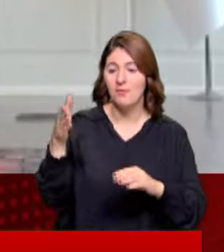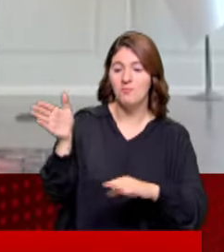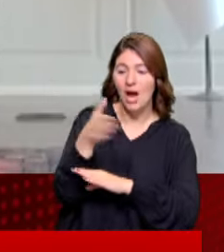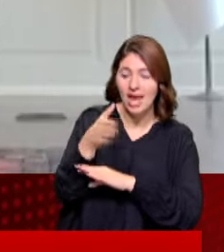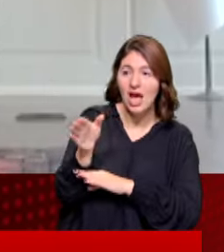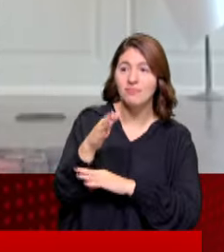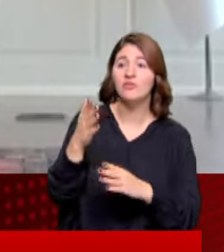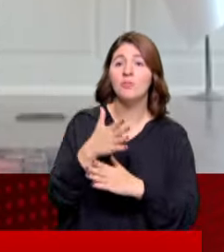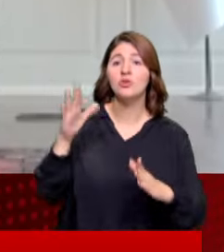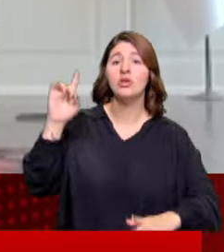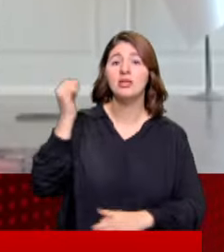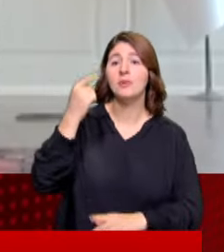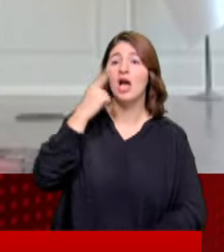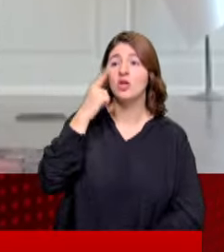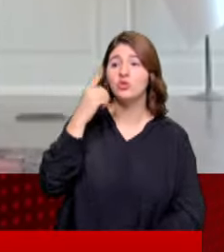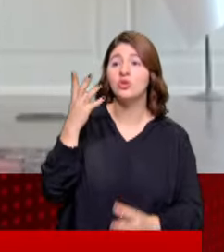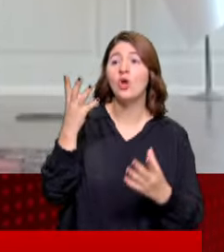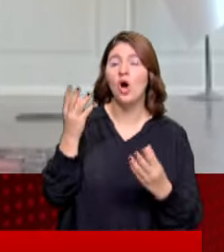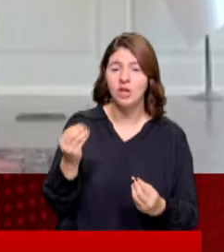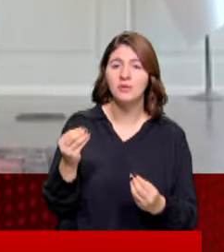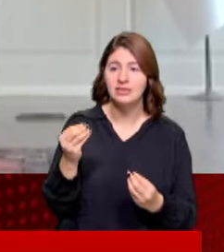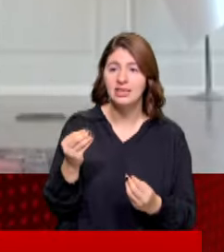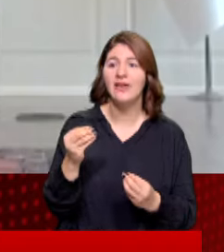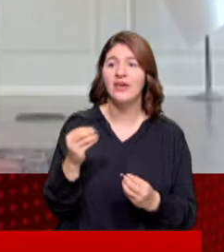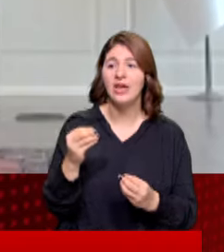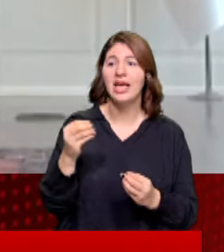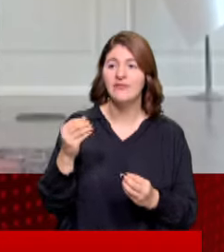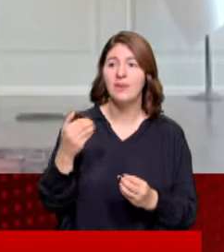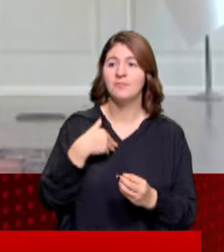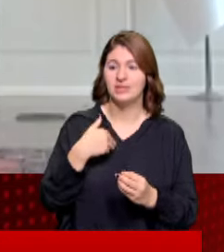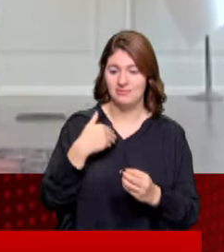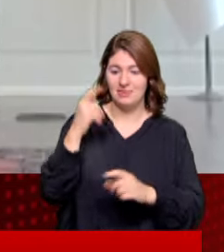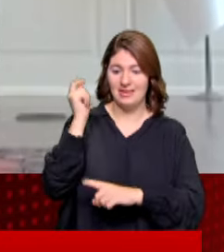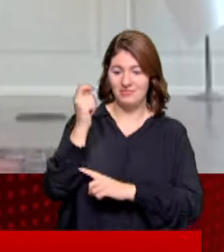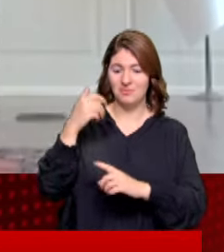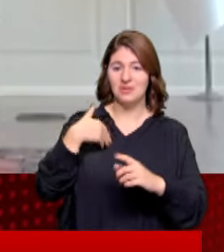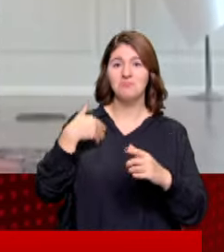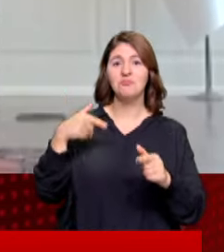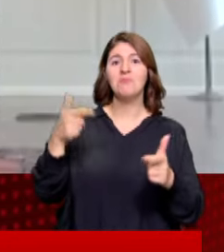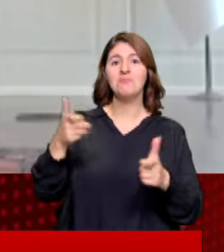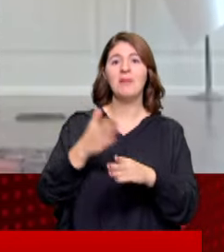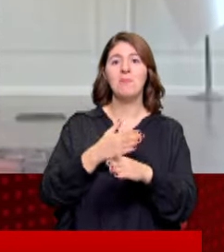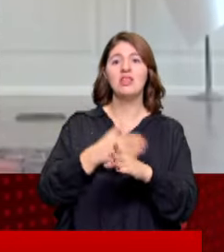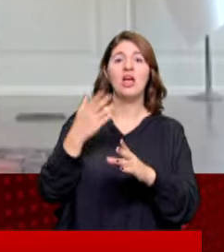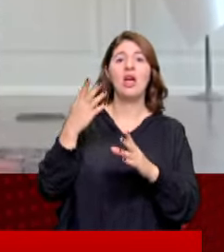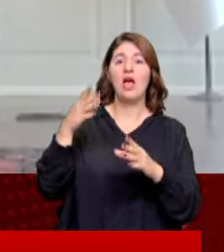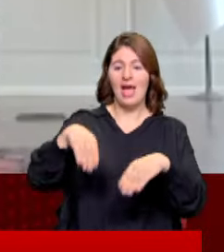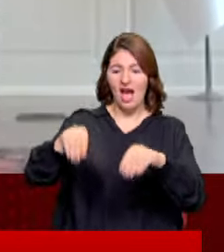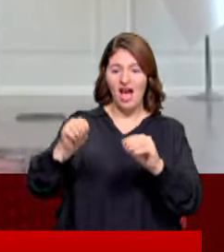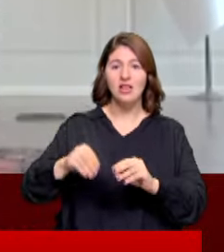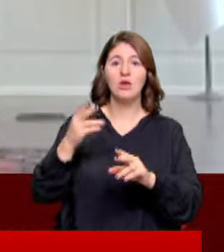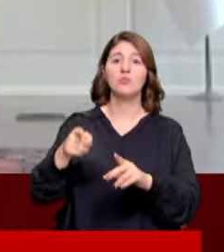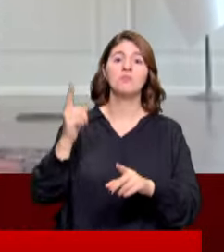bayrağımız ve büyük önderimiz Atatürk'ün olması ve yöremizi temsil eden döşemealtı halımızın olması her şeye